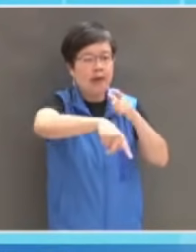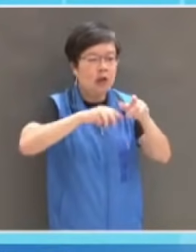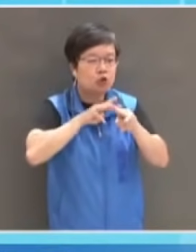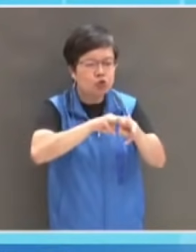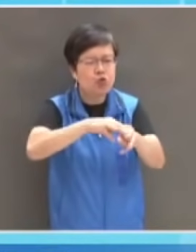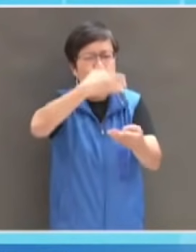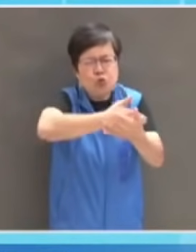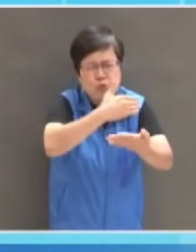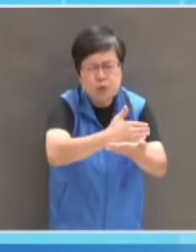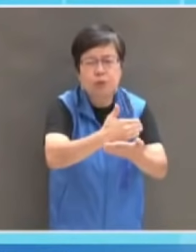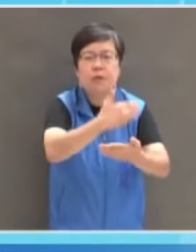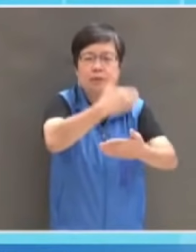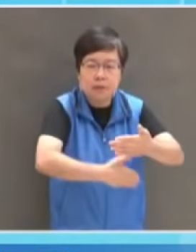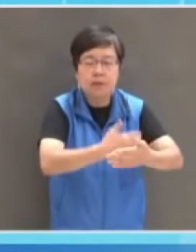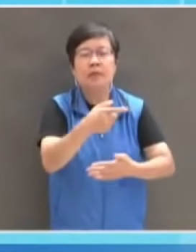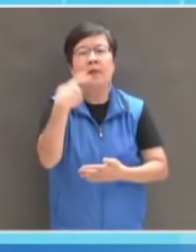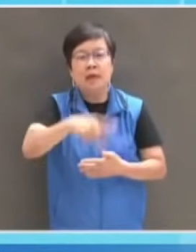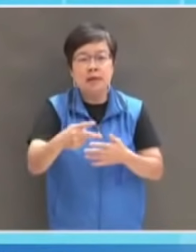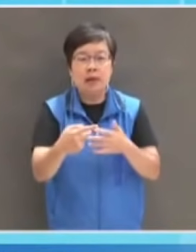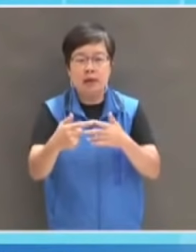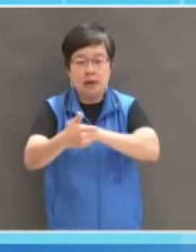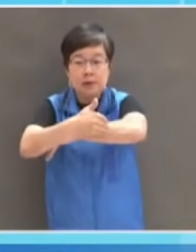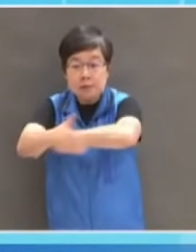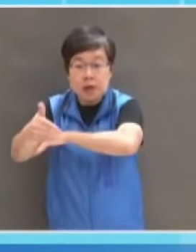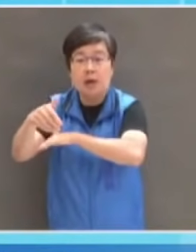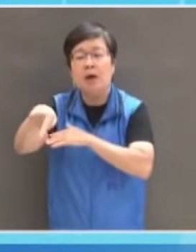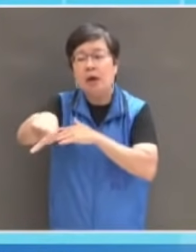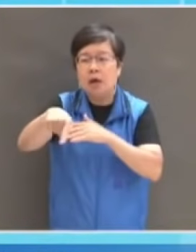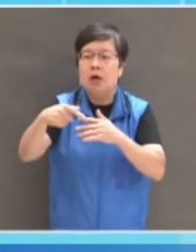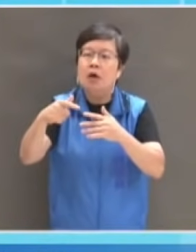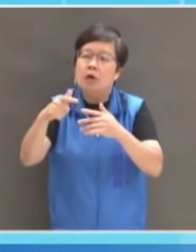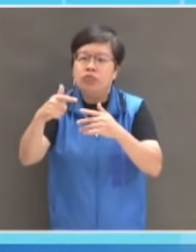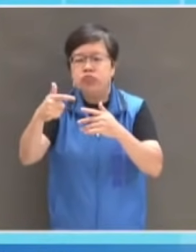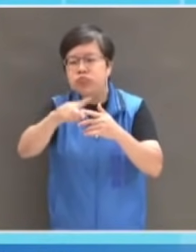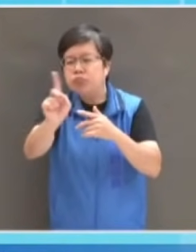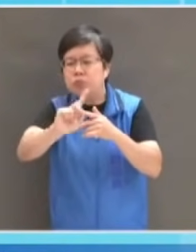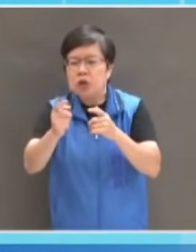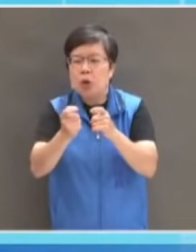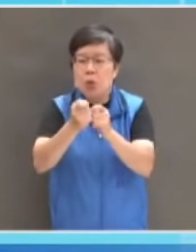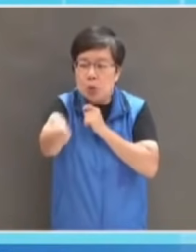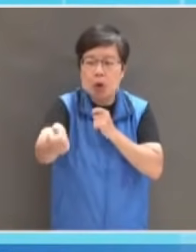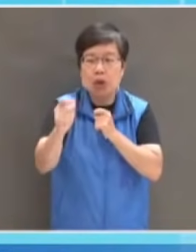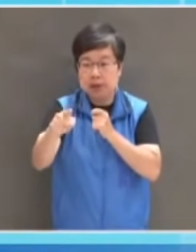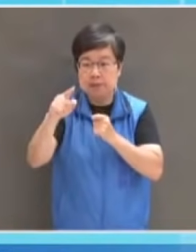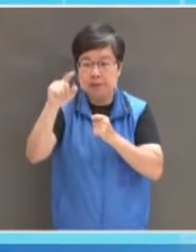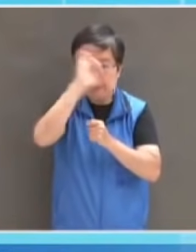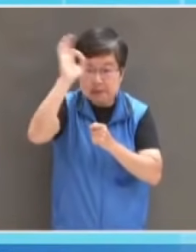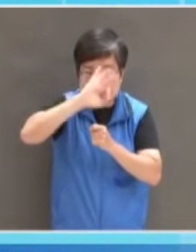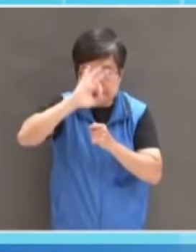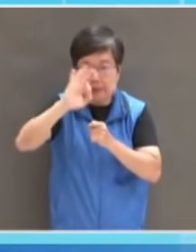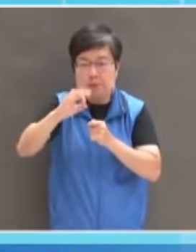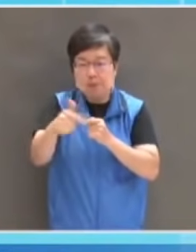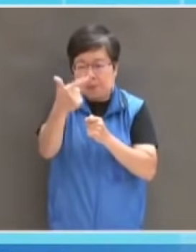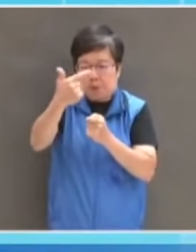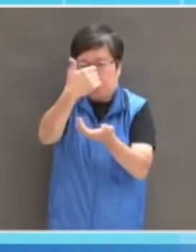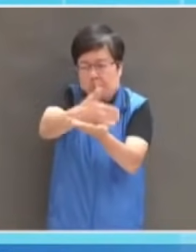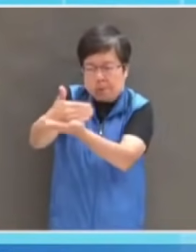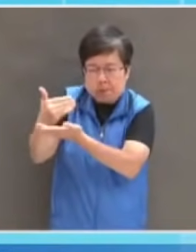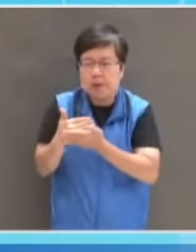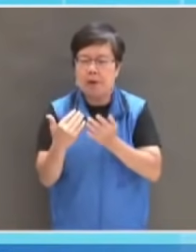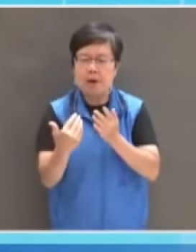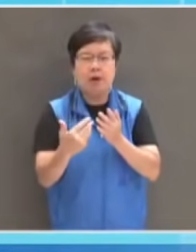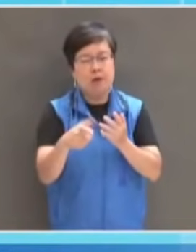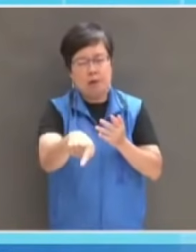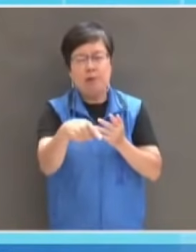在郊区，在周遭的区域，一定要各个找出来给予扑灭，用防卫保卫战来打这一